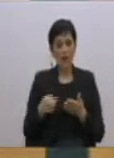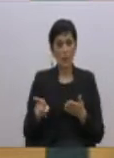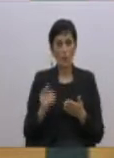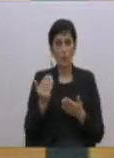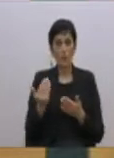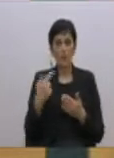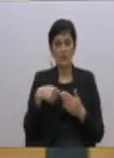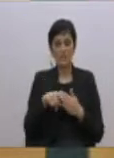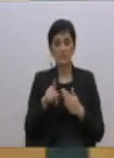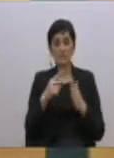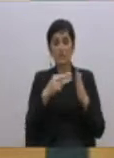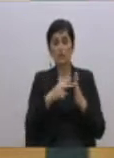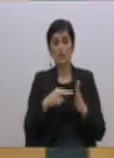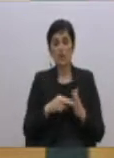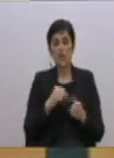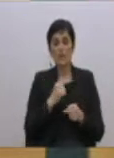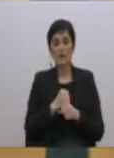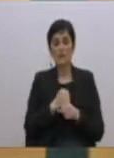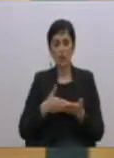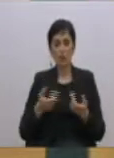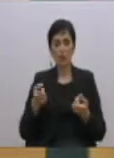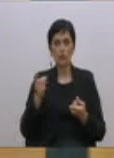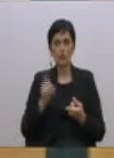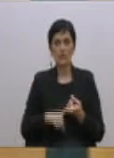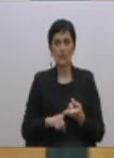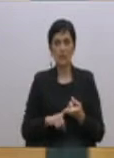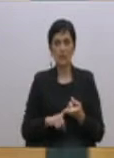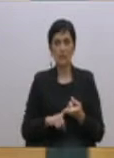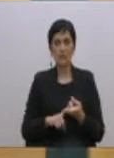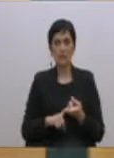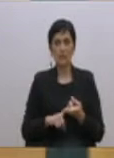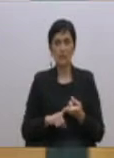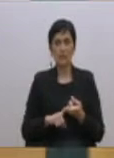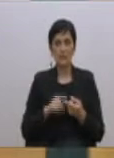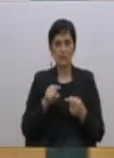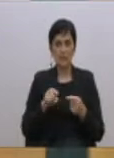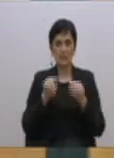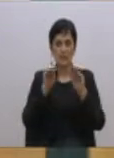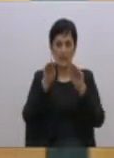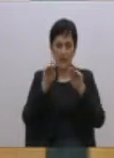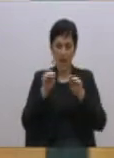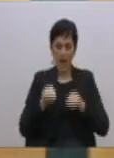mismier ca câte bolii și pasere bici ca ucne bici și să dacă câte bolii aflat gătirea amis.